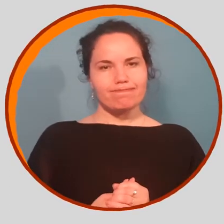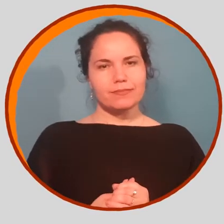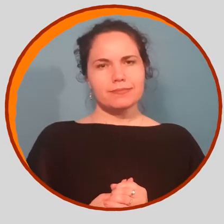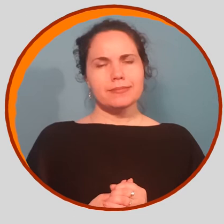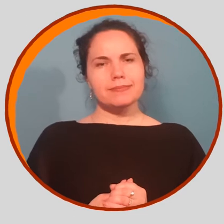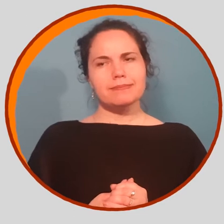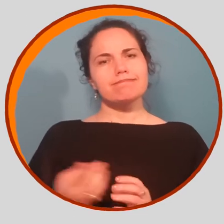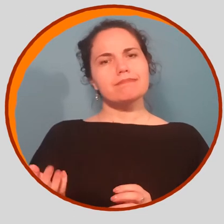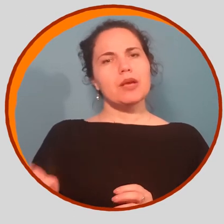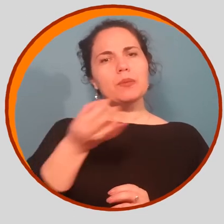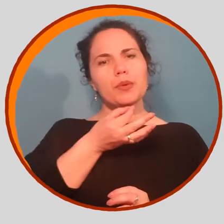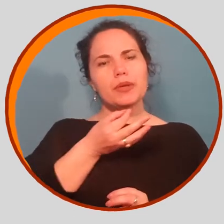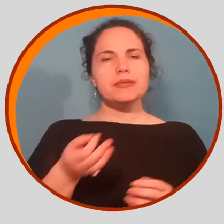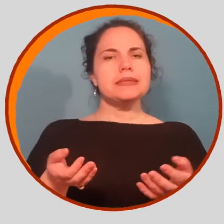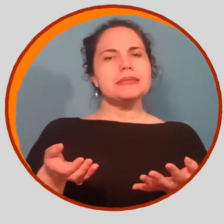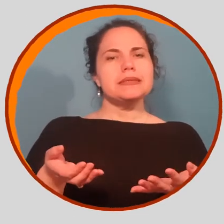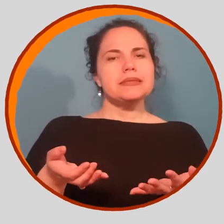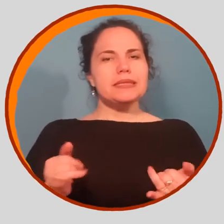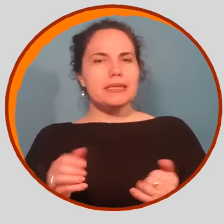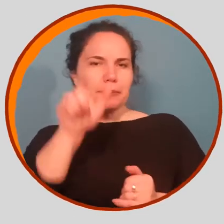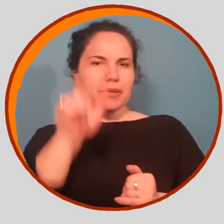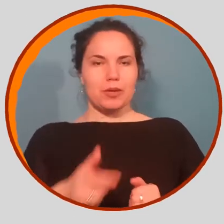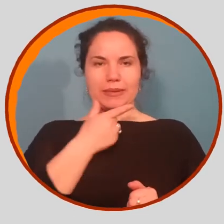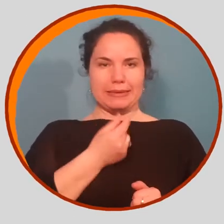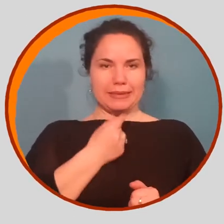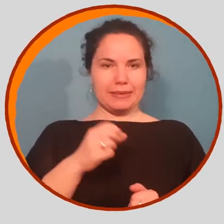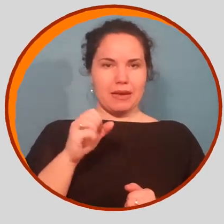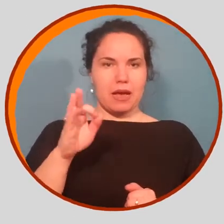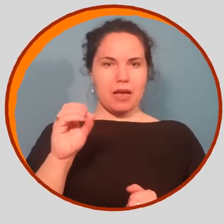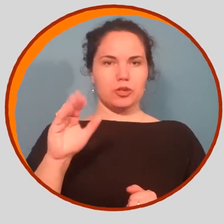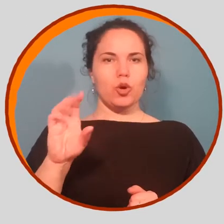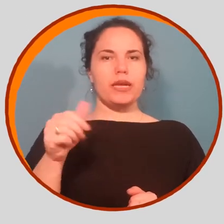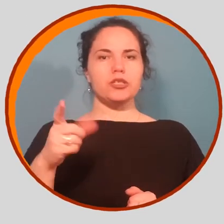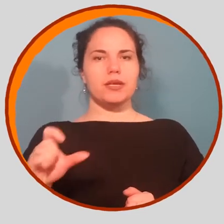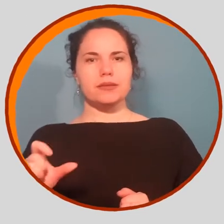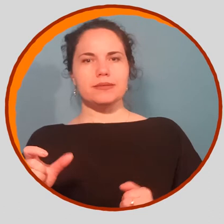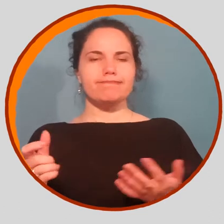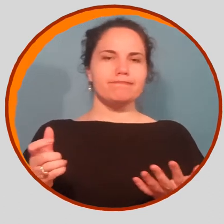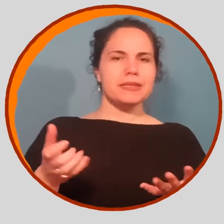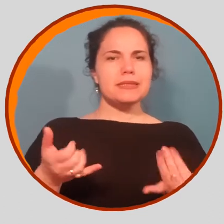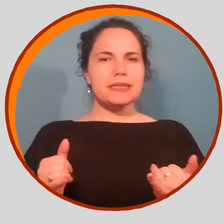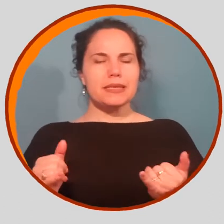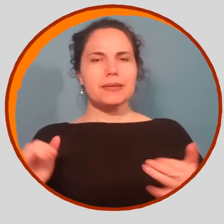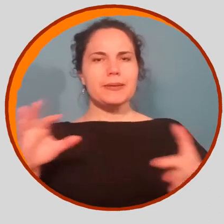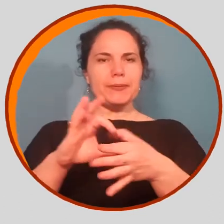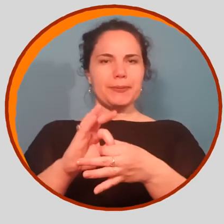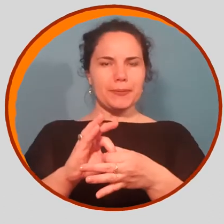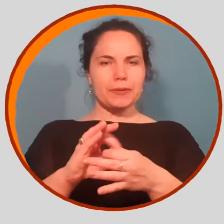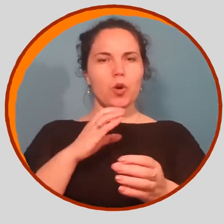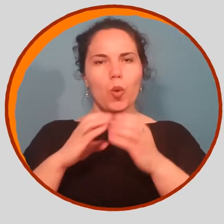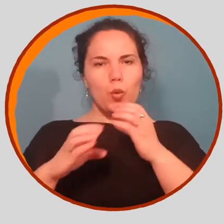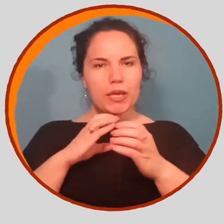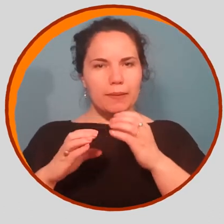si mundësi që më në fund po rrin me familjen dhe mund të njohin, rinjohin njëri tjetrin, mund të ndihmojnë njëri